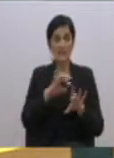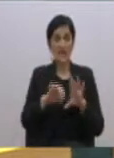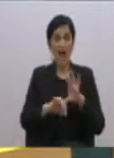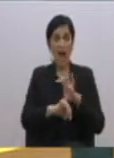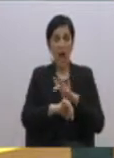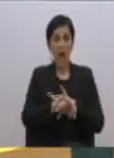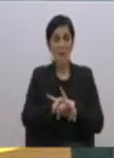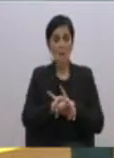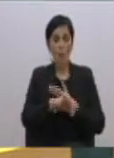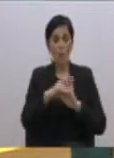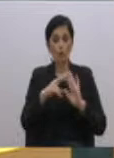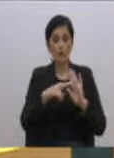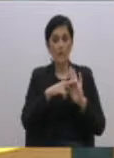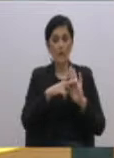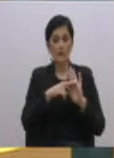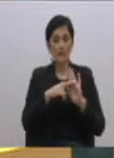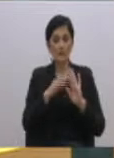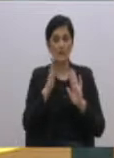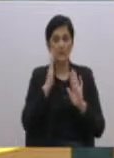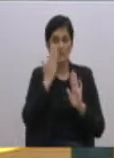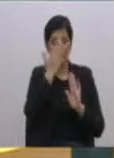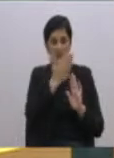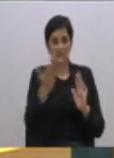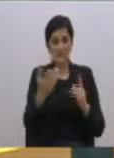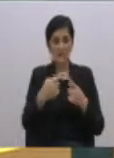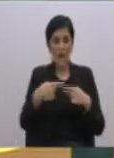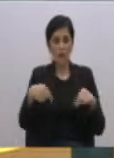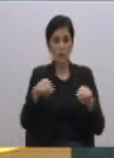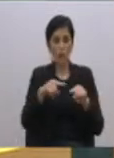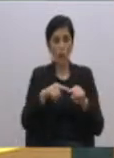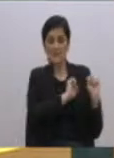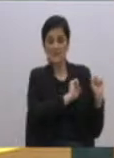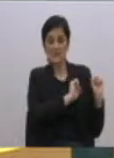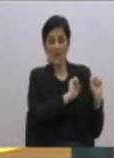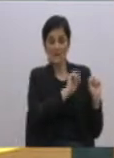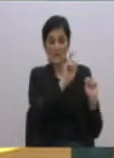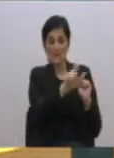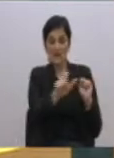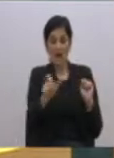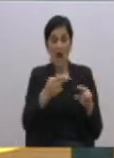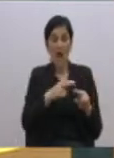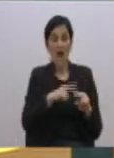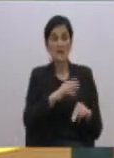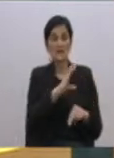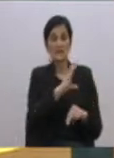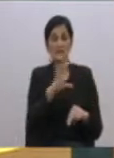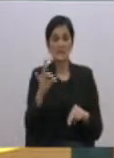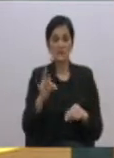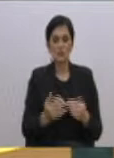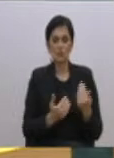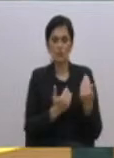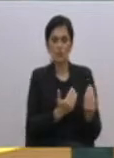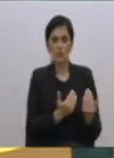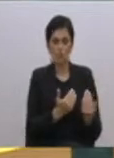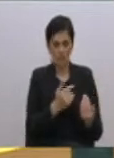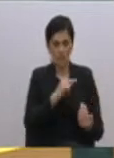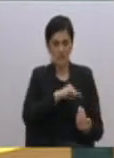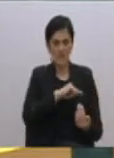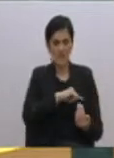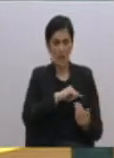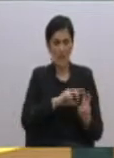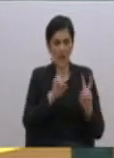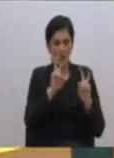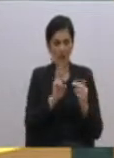დამონებას ამართლებს საზოგადოების და თავრობას. იცით, არის საბჭოთა სასამართლო მთავარი დამახასიათებელი